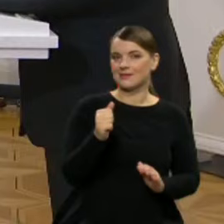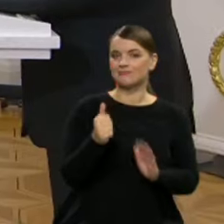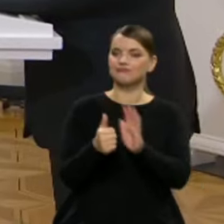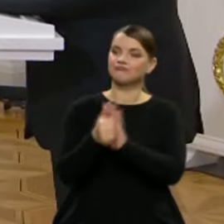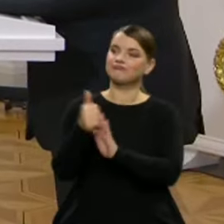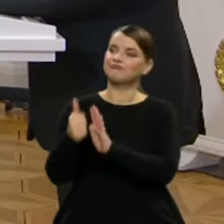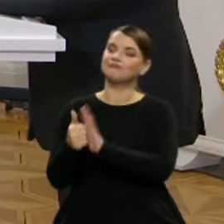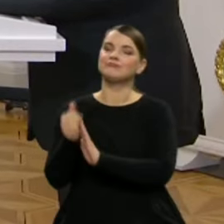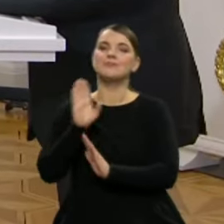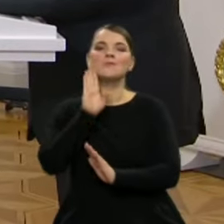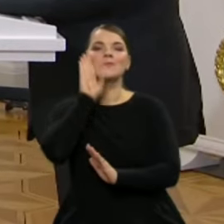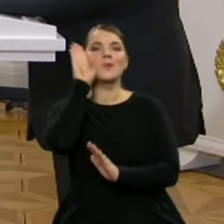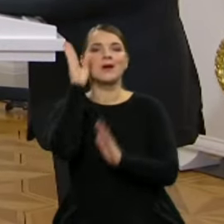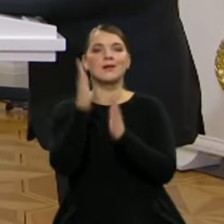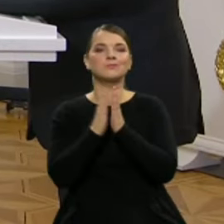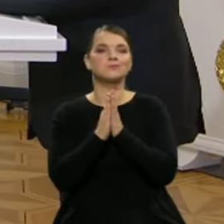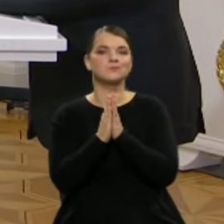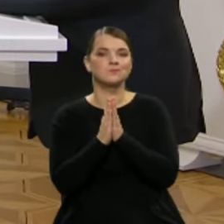maldos pusryčių svečiai.